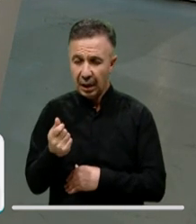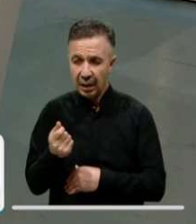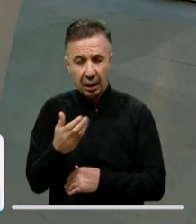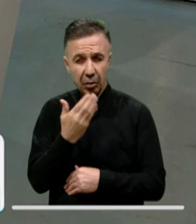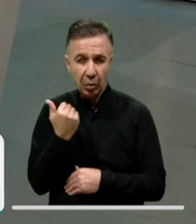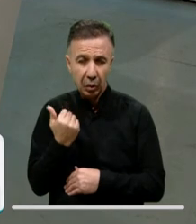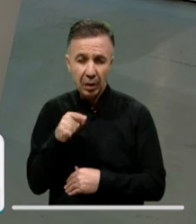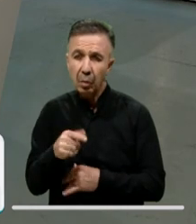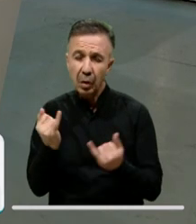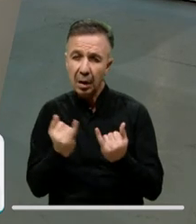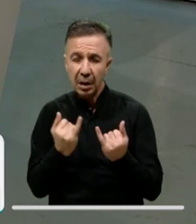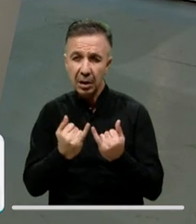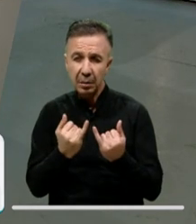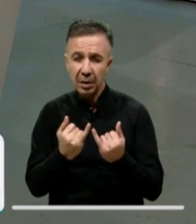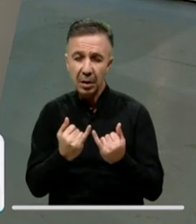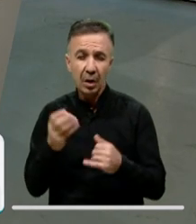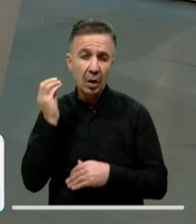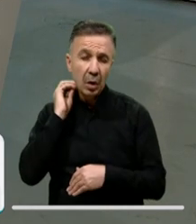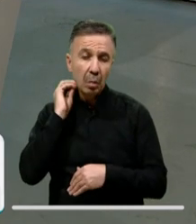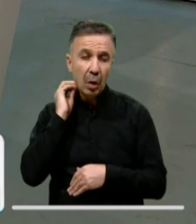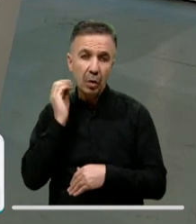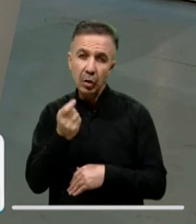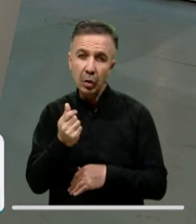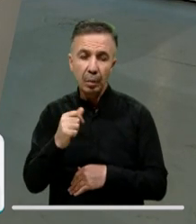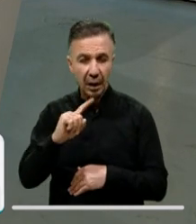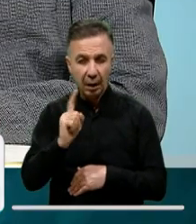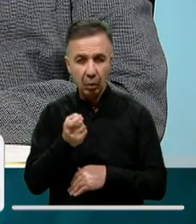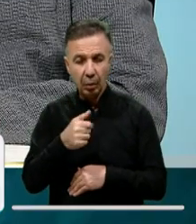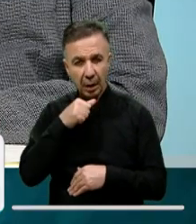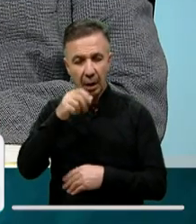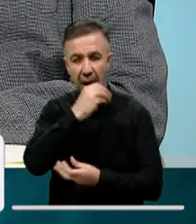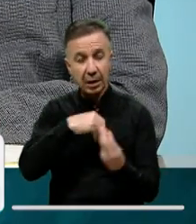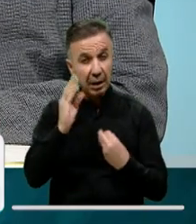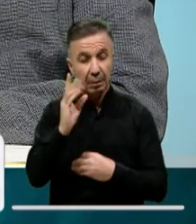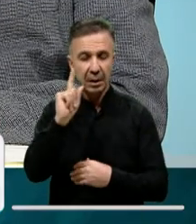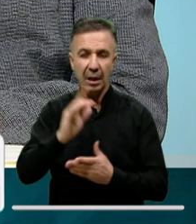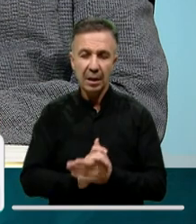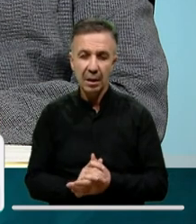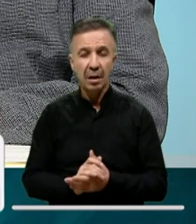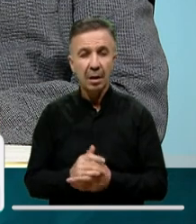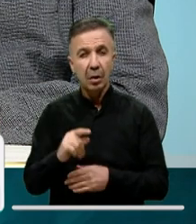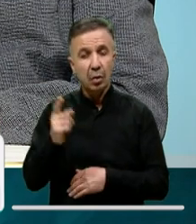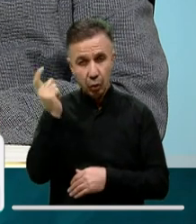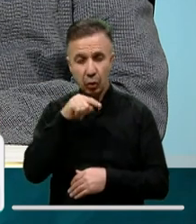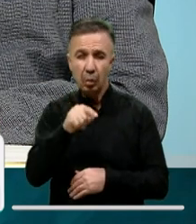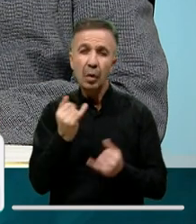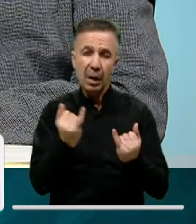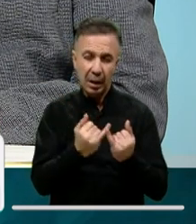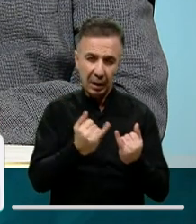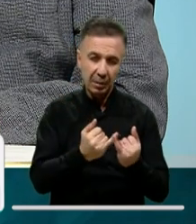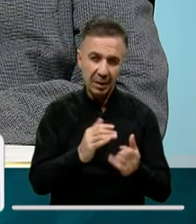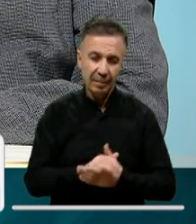bu kardeşimizin bir şekilde borç bulup hacca gitmesi gerekir. Çünkü bu kardeşimiz